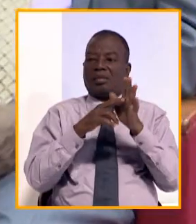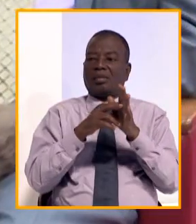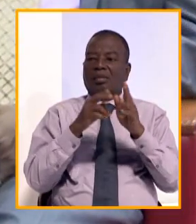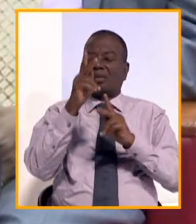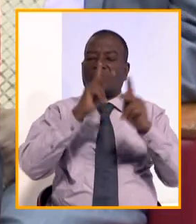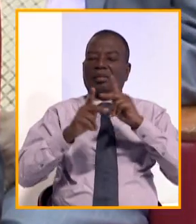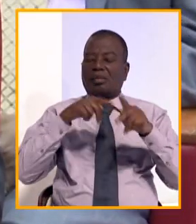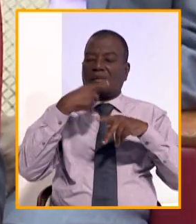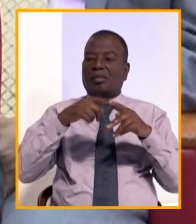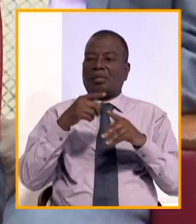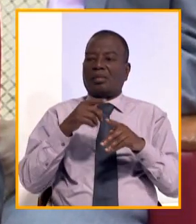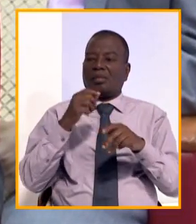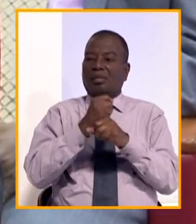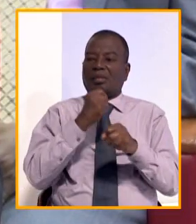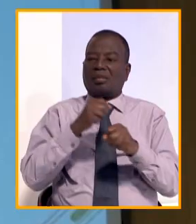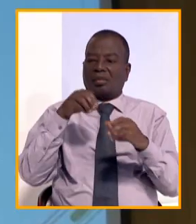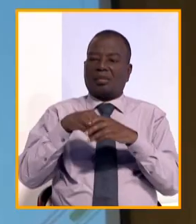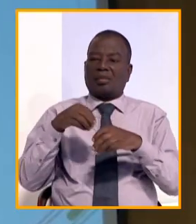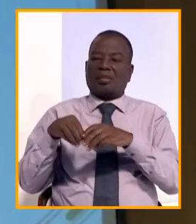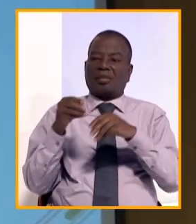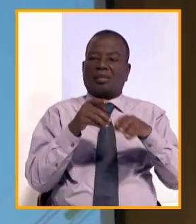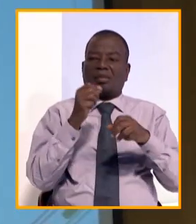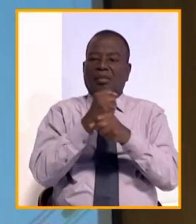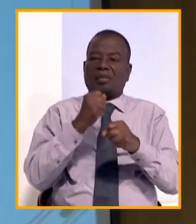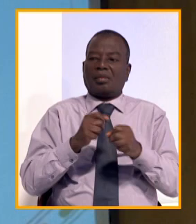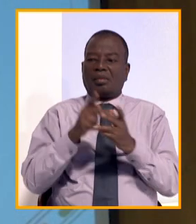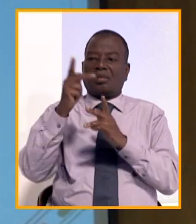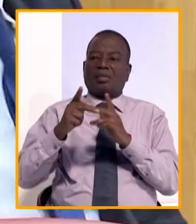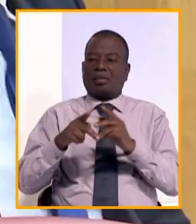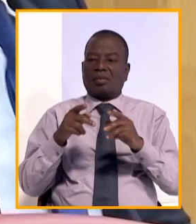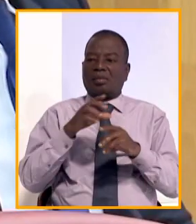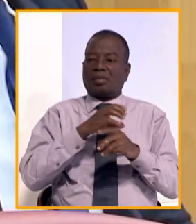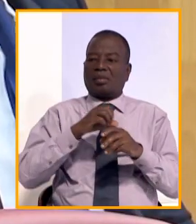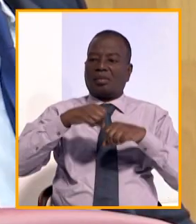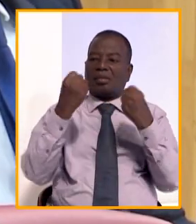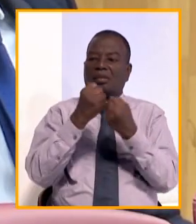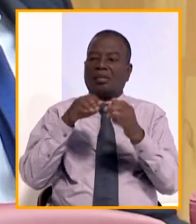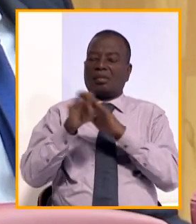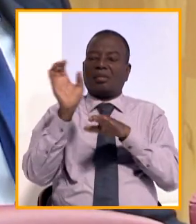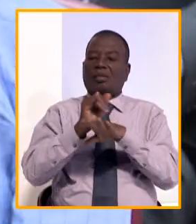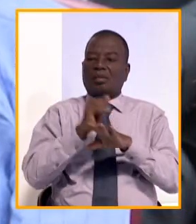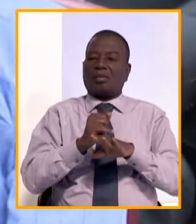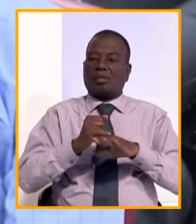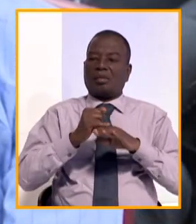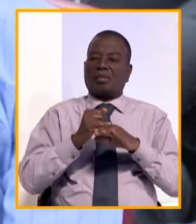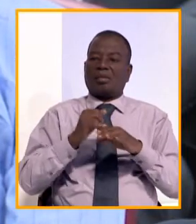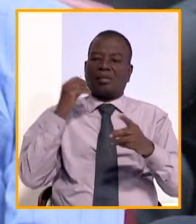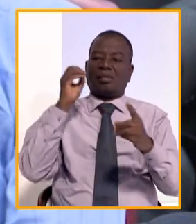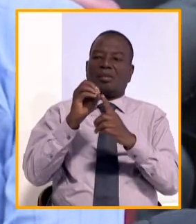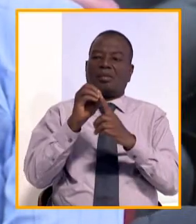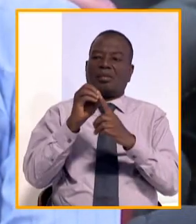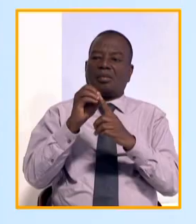qui interviennent dans la mise en œuvre des programmes de protection sociale en Côte d'Ivoire et d'imminents chercheurs.